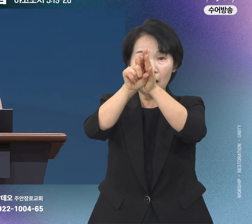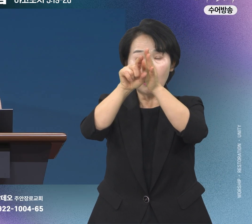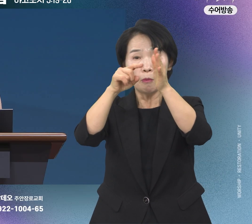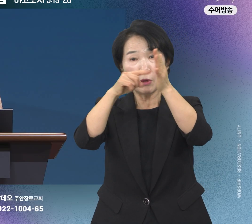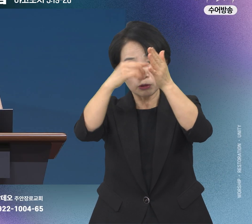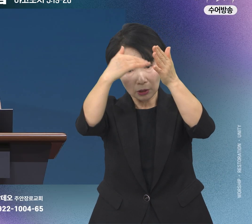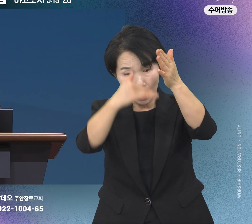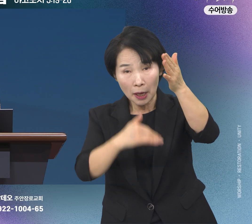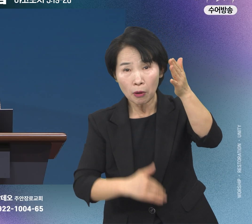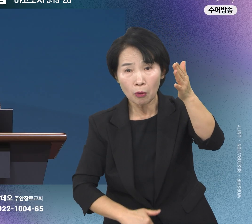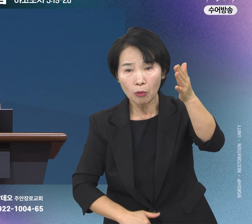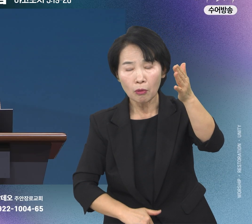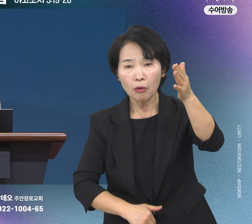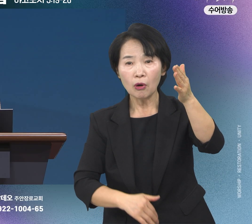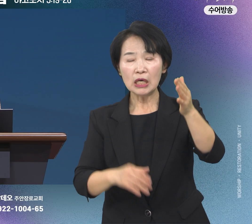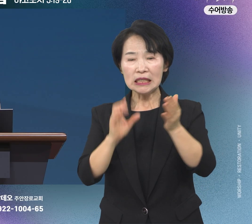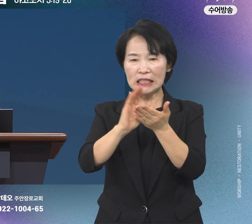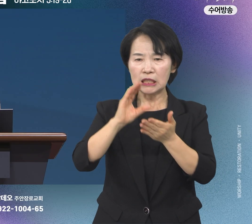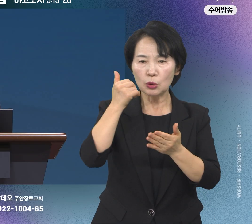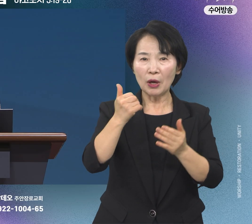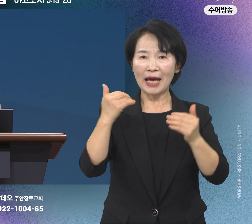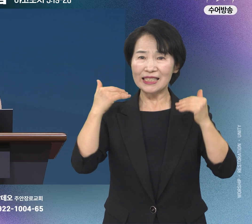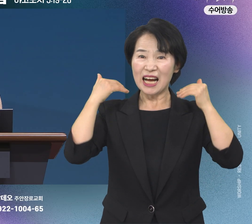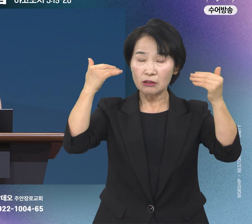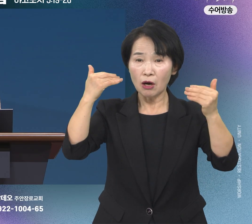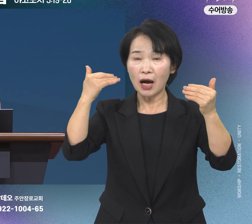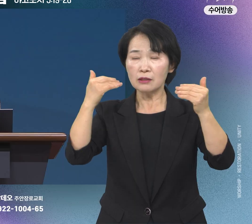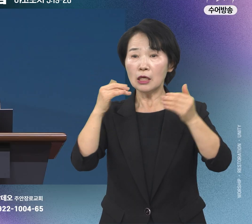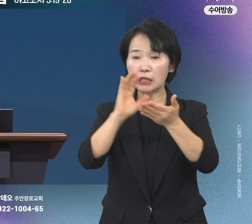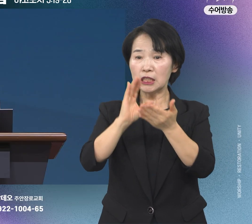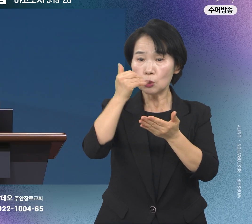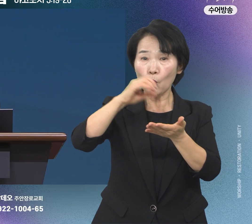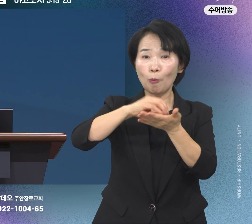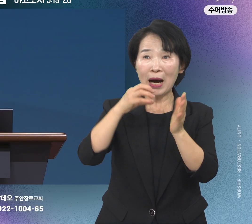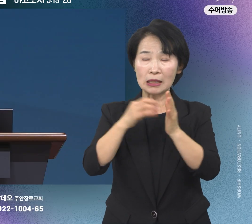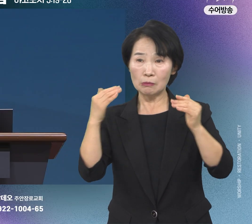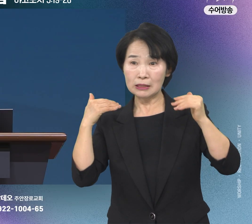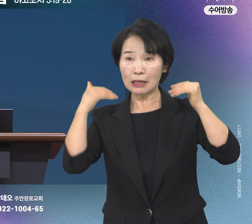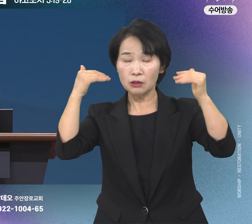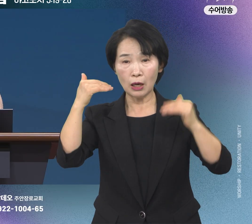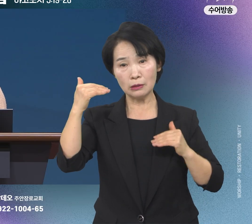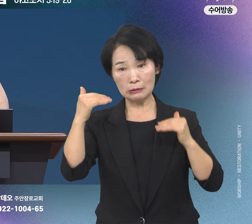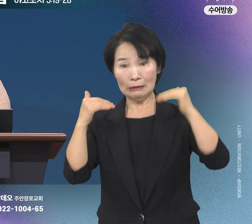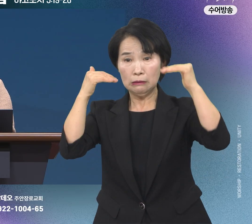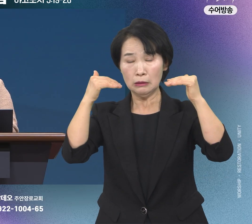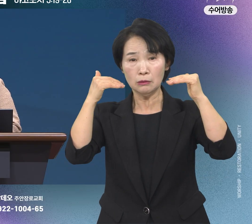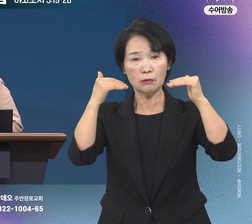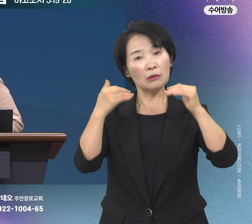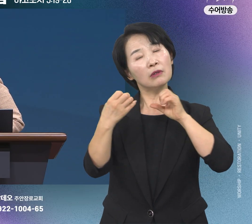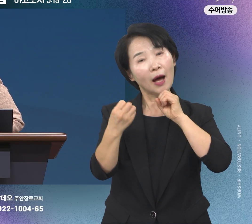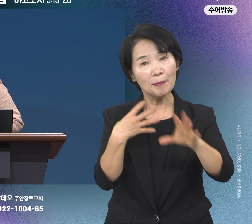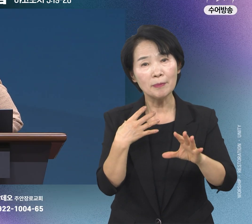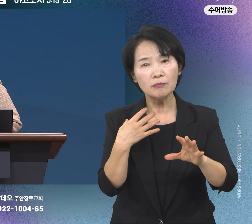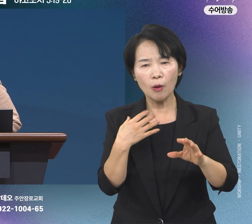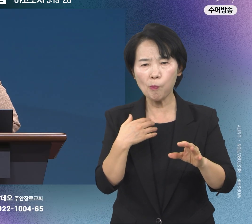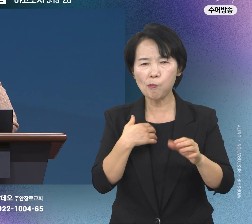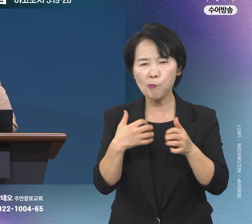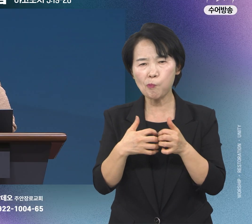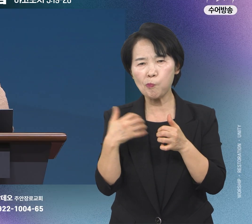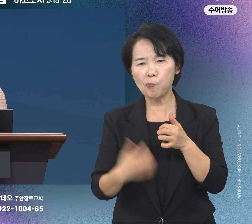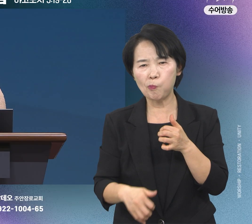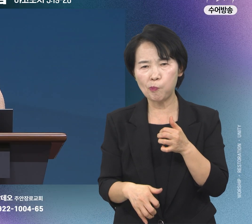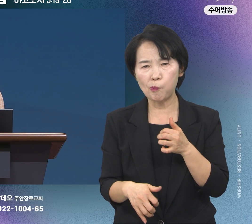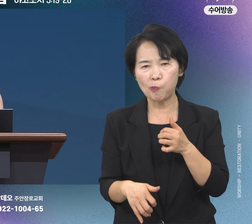되어 그리스도의 장성한 분량까지 하는 이 말씀에 자매님은 뭐라고 대답할 수 있겠습니까? 대답할 수